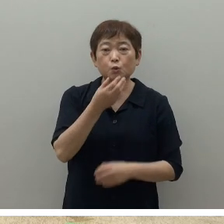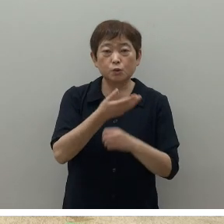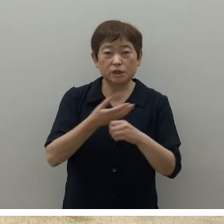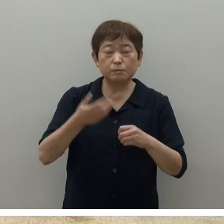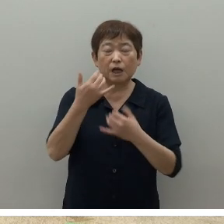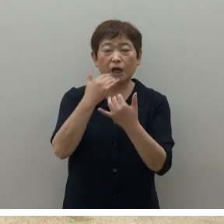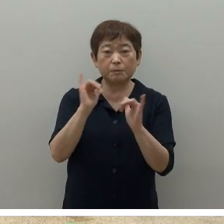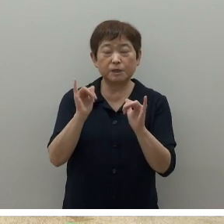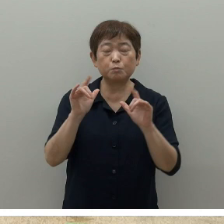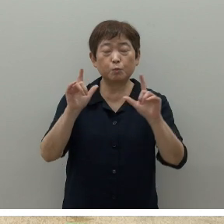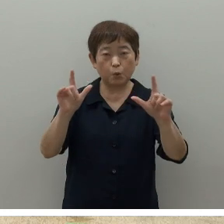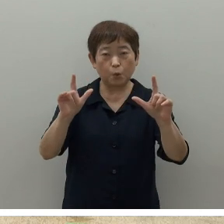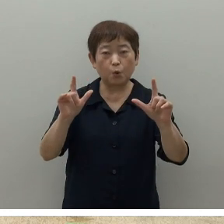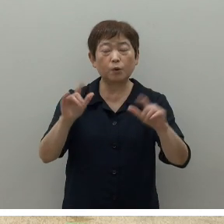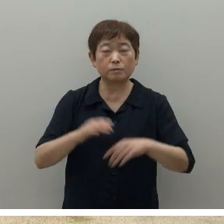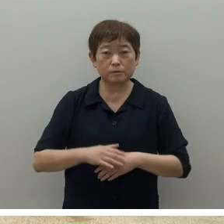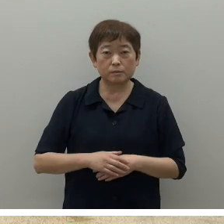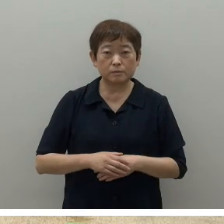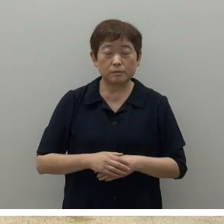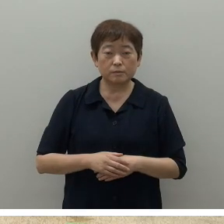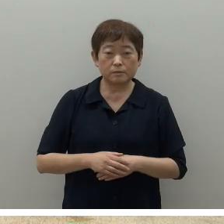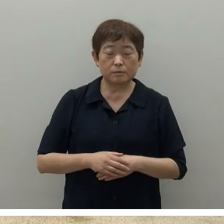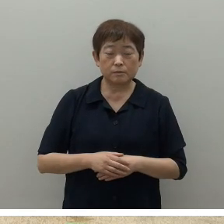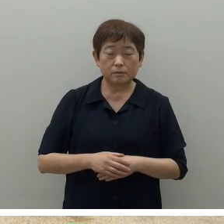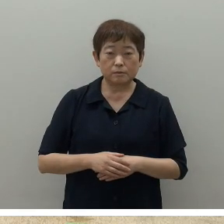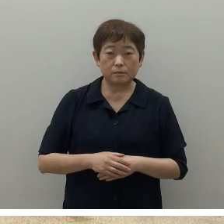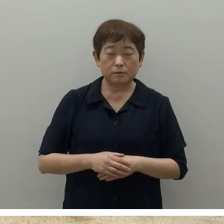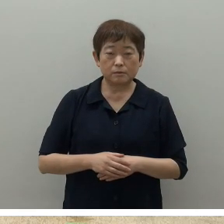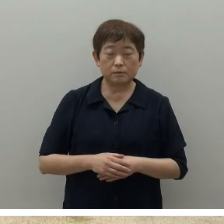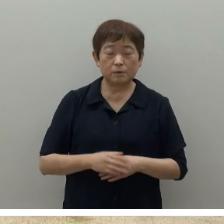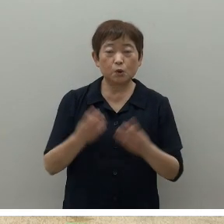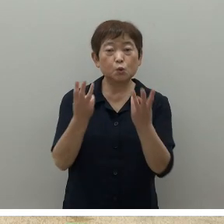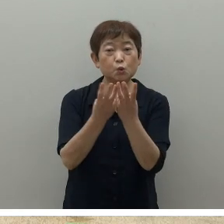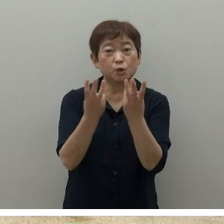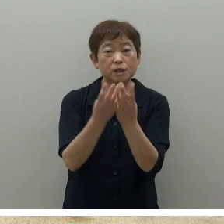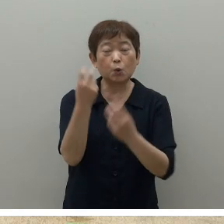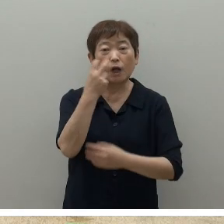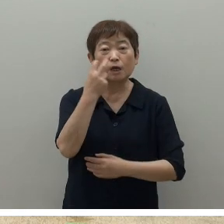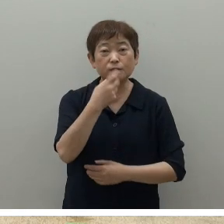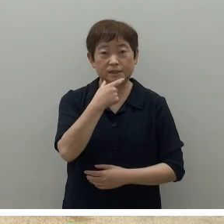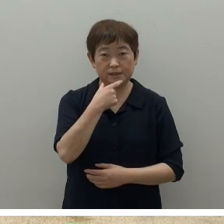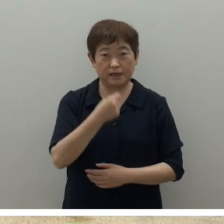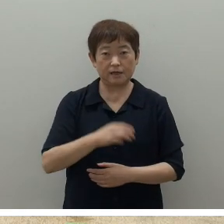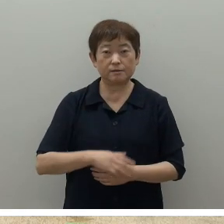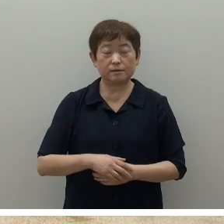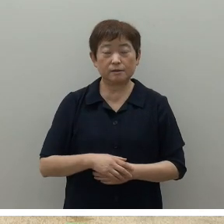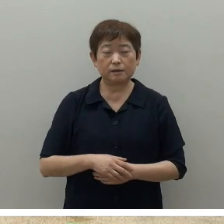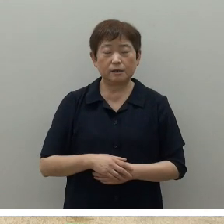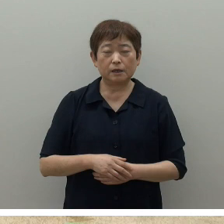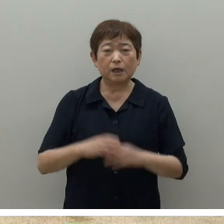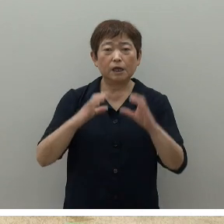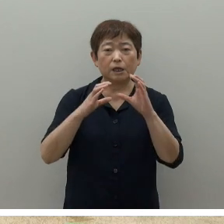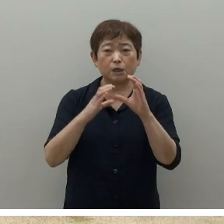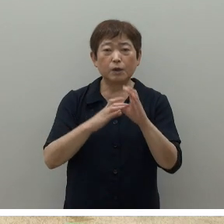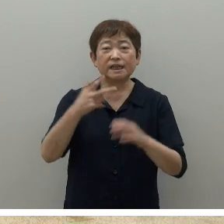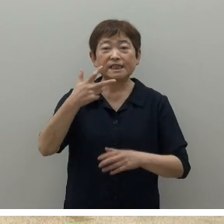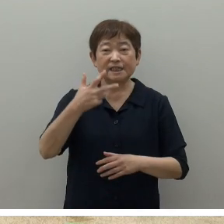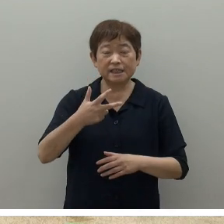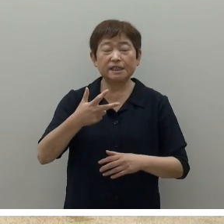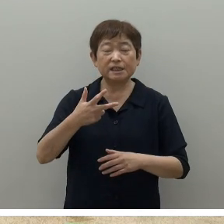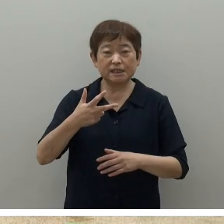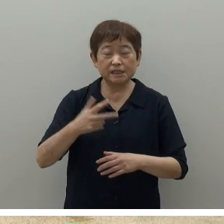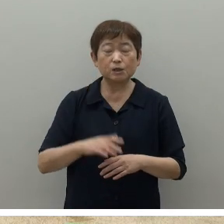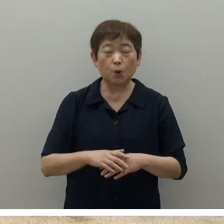福島民報の吉田です。数字の確認をさせてください。いわき市の直近の全人口